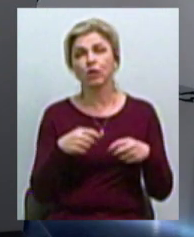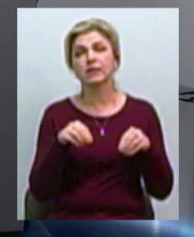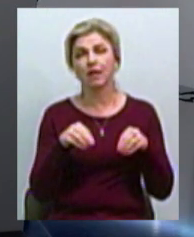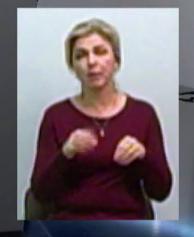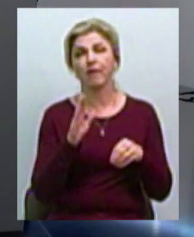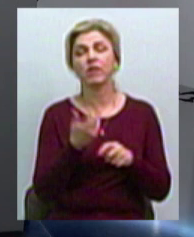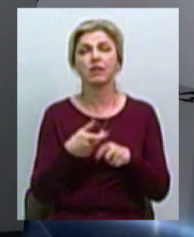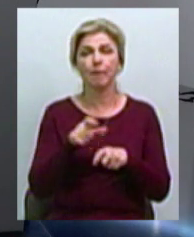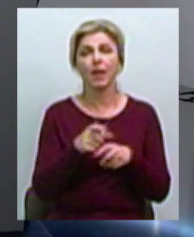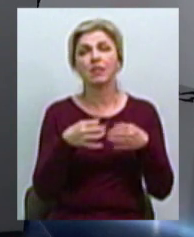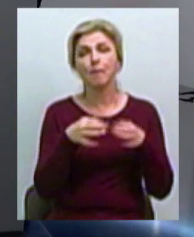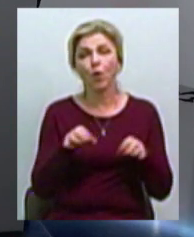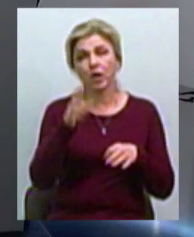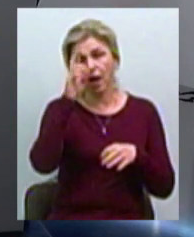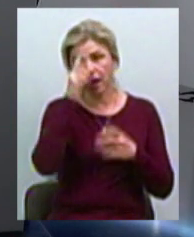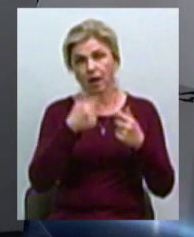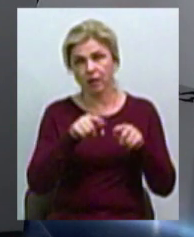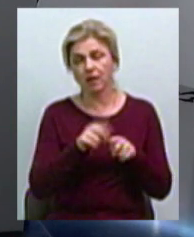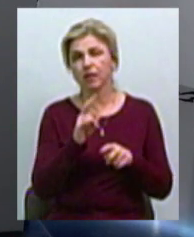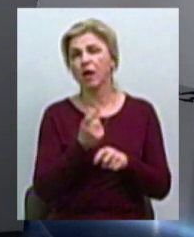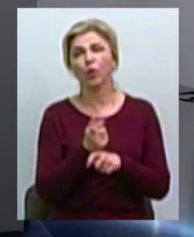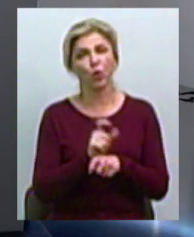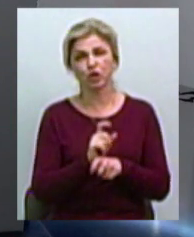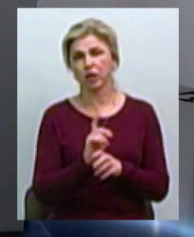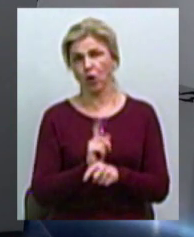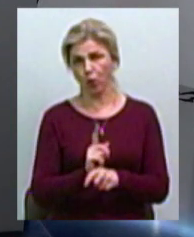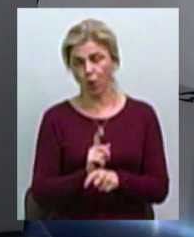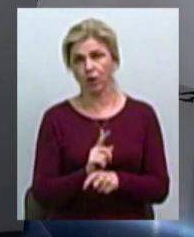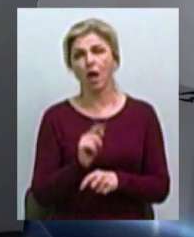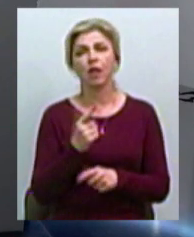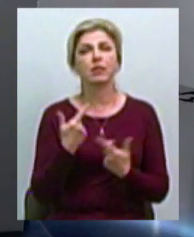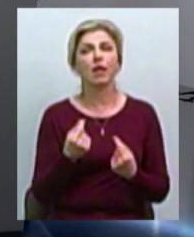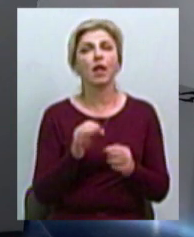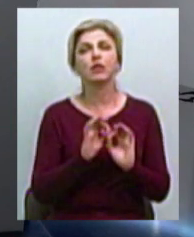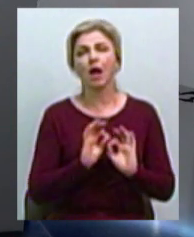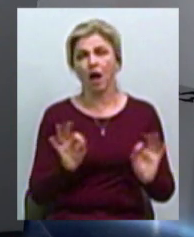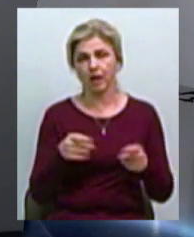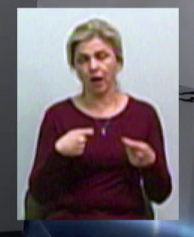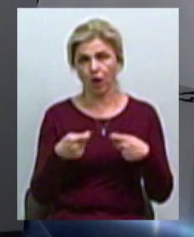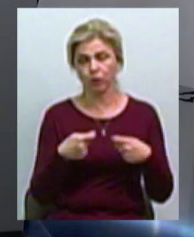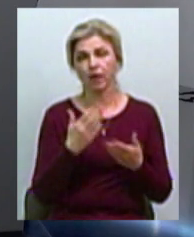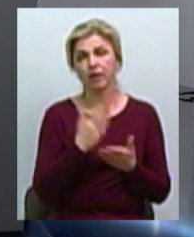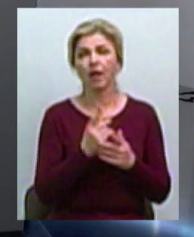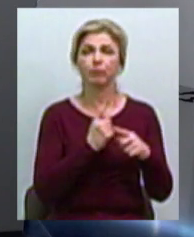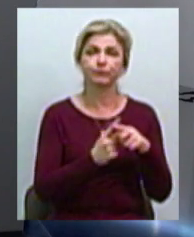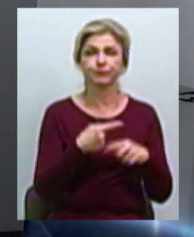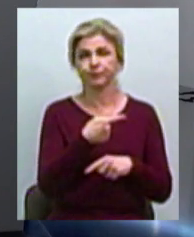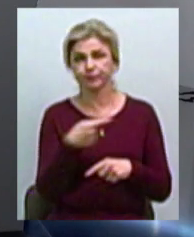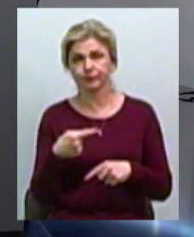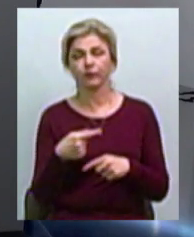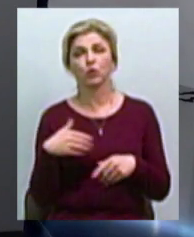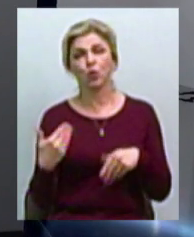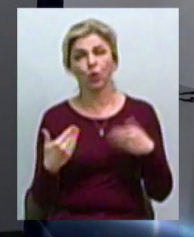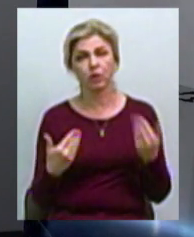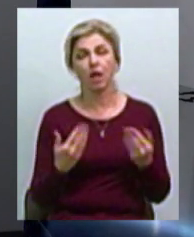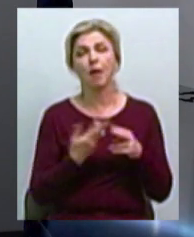країнах також не дуже однозначно врегульований. Тобто не можна сказати, що десь є ідеальний ринок. Там є як позитивні, так і негативні сторони.